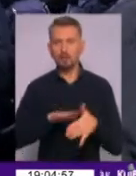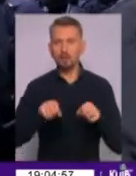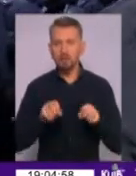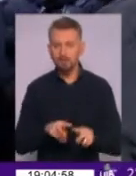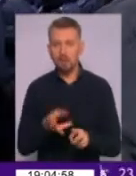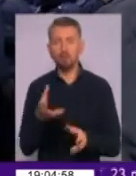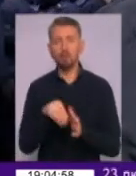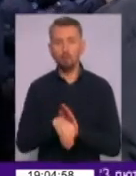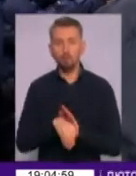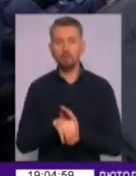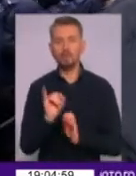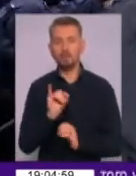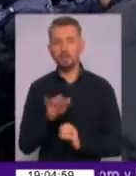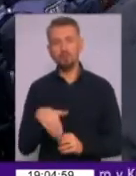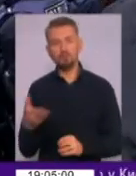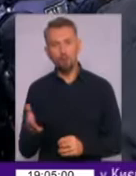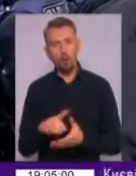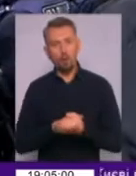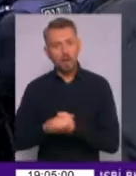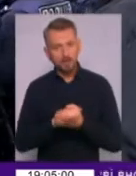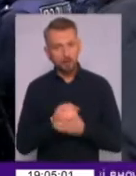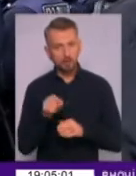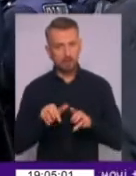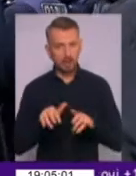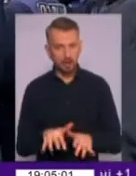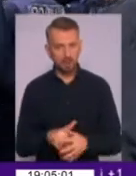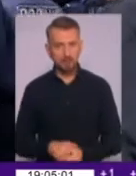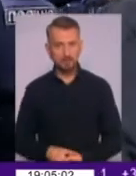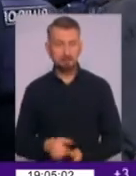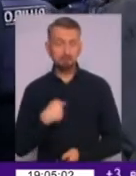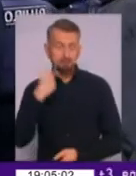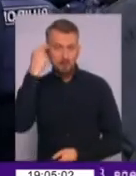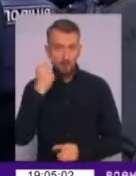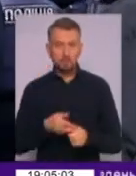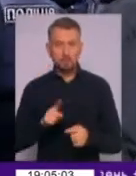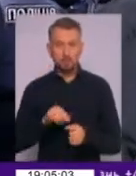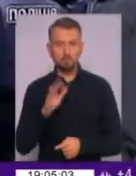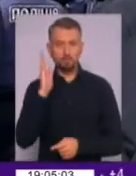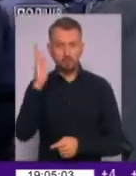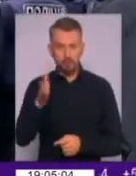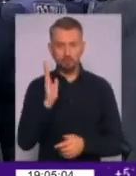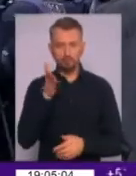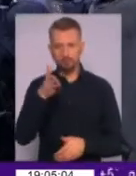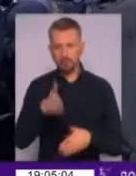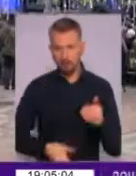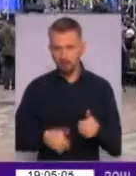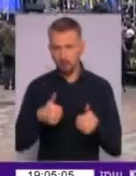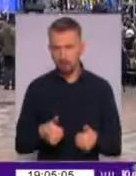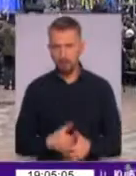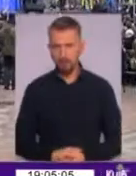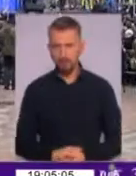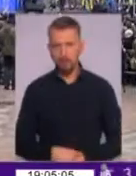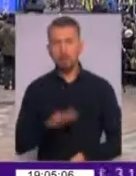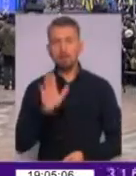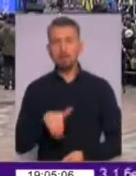і з боку організаторів цієї акції. Я думаю, все і в подальшому закінчиться добре.